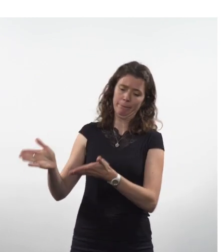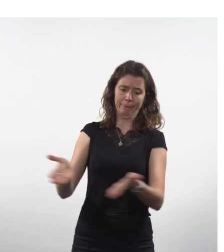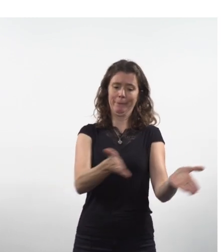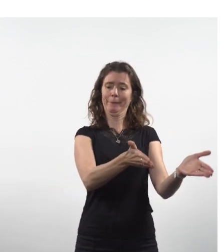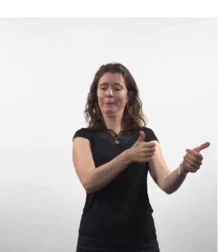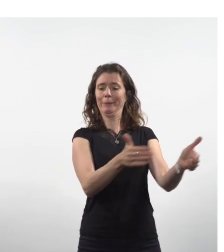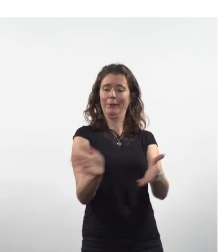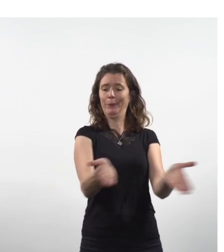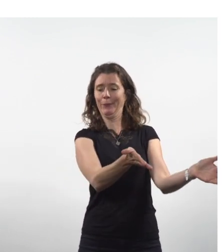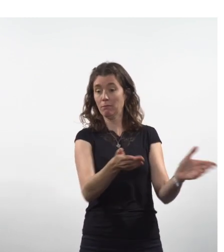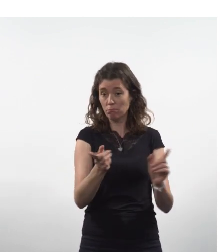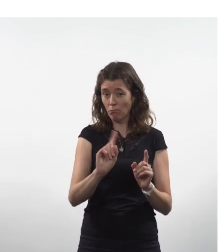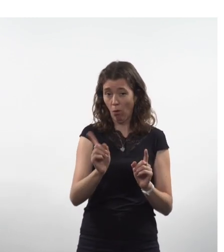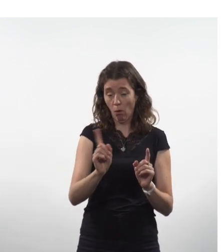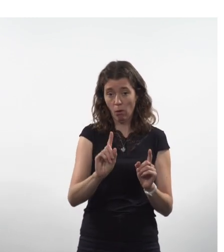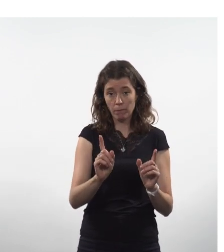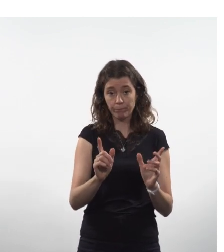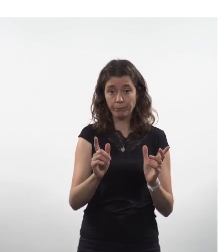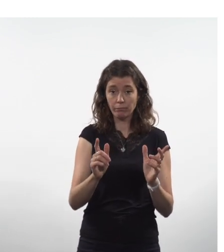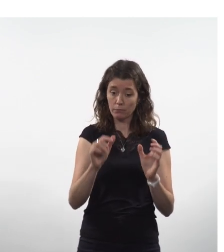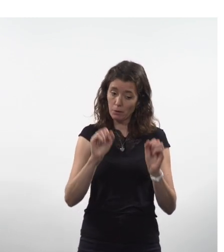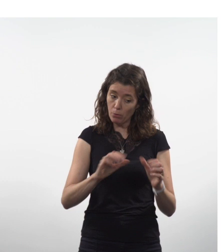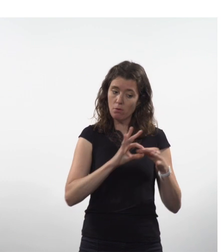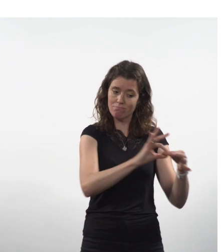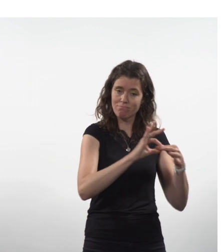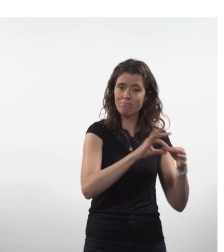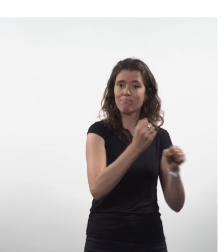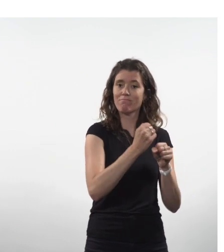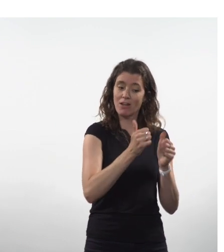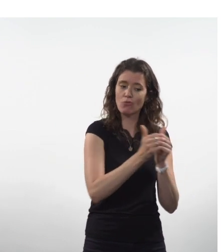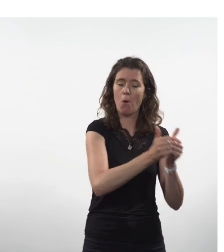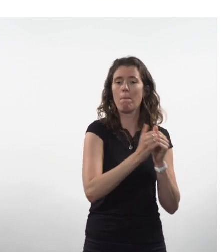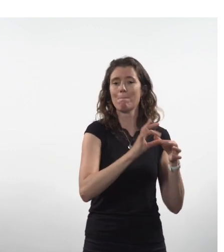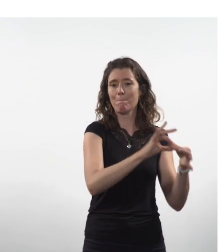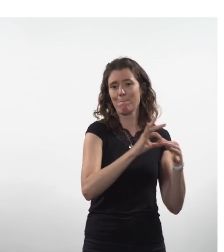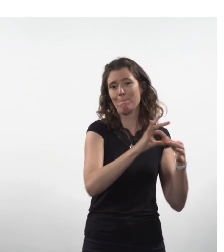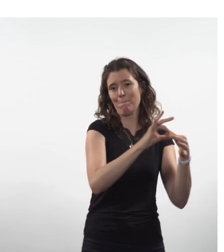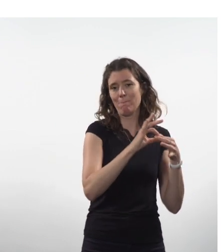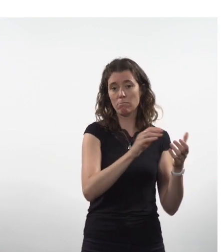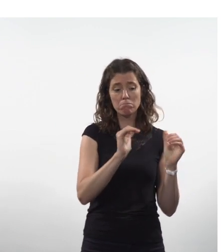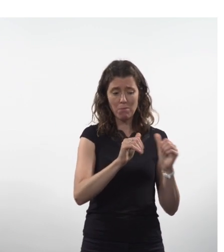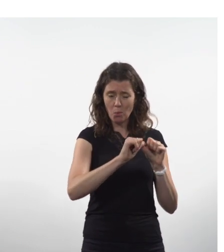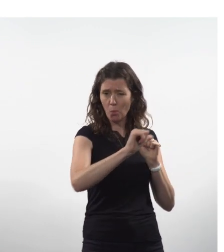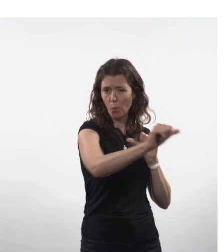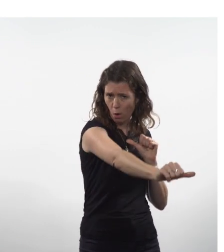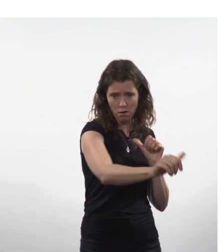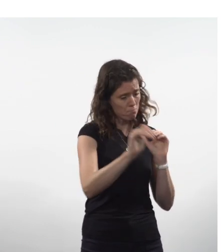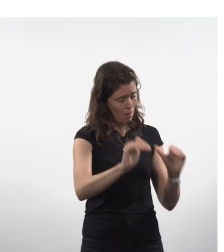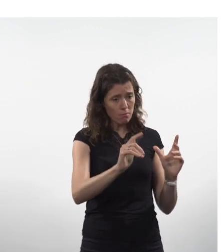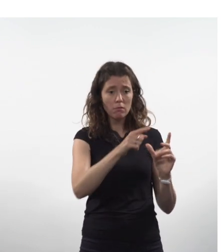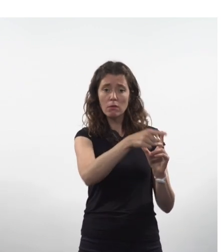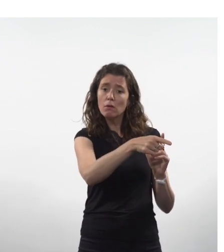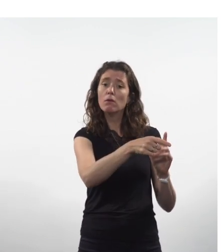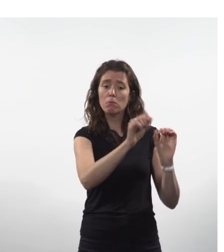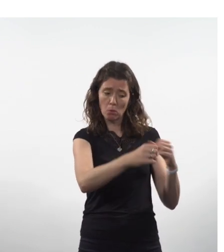débrouille, c'est pouvoir établir un lien de collaboration avec une unité. Même s'il est éloigné, les unités ont aussi des